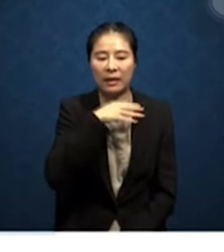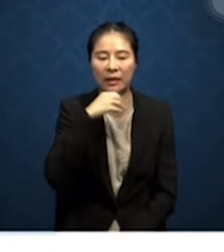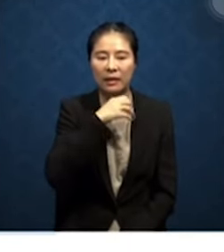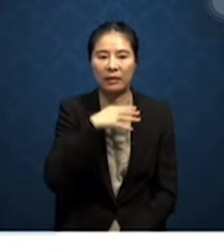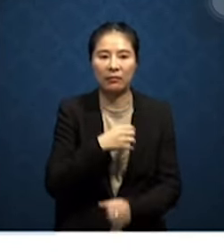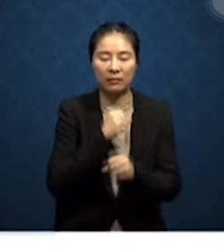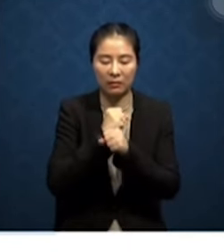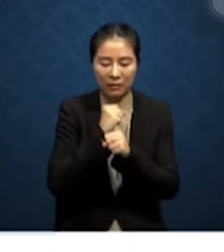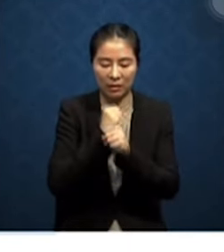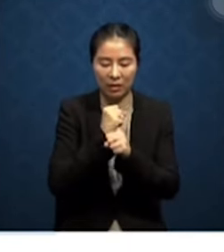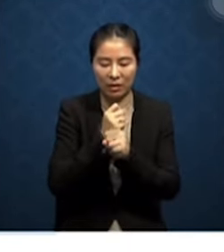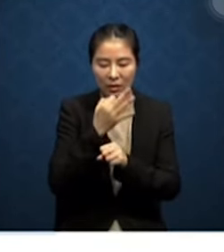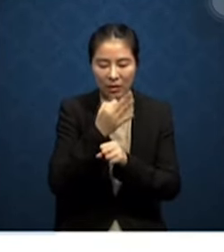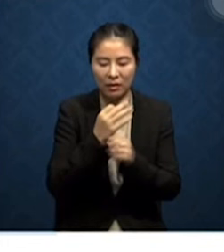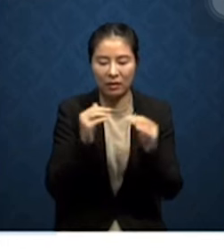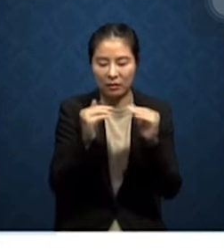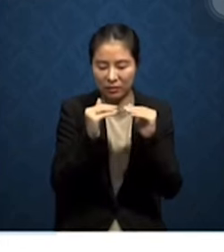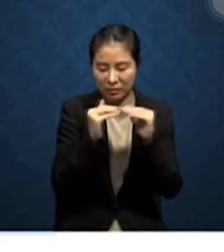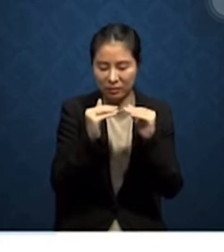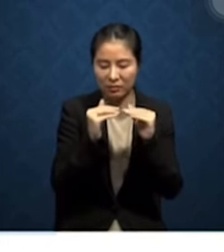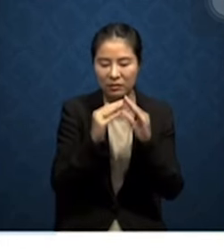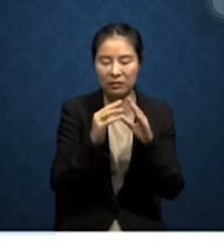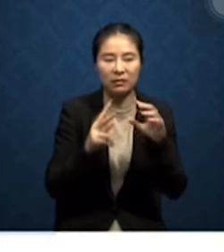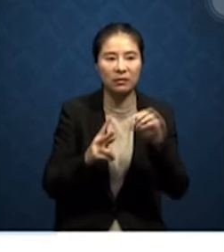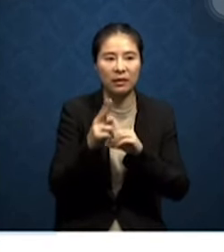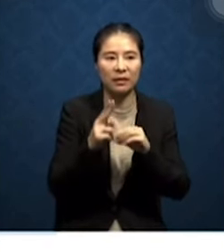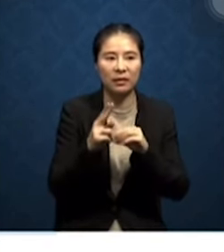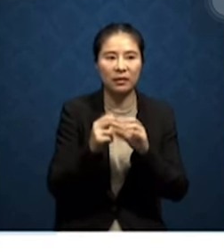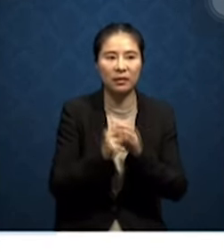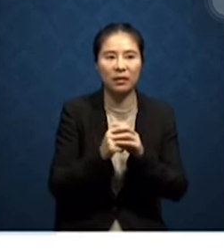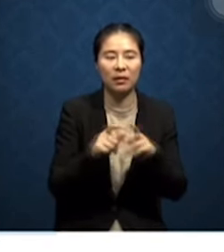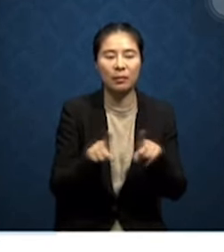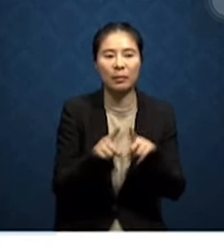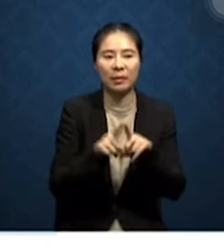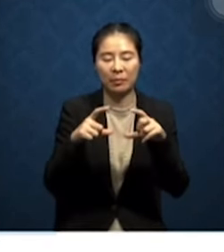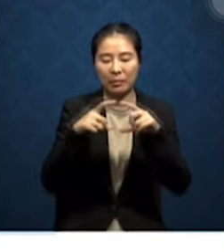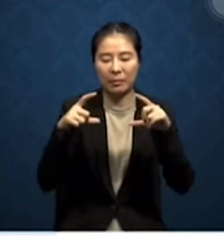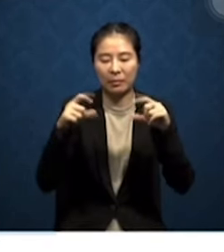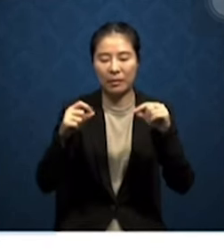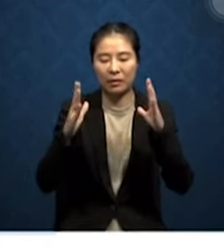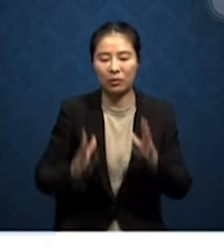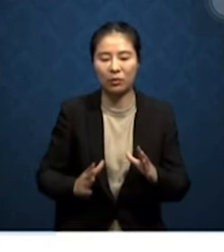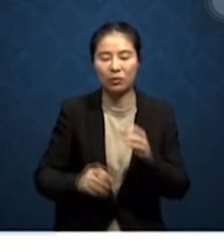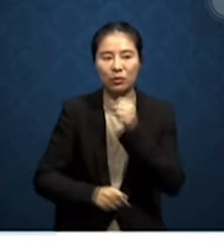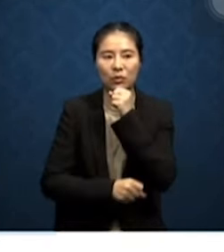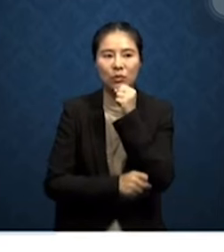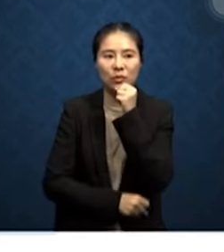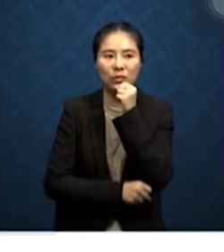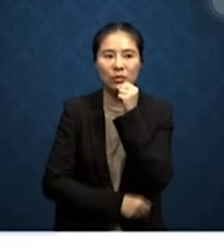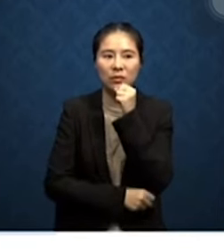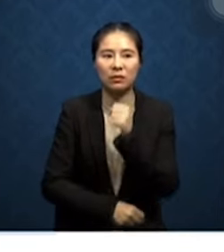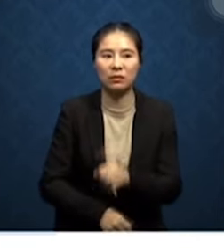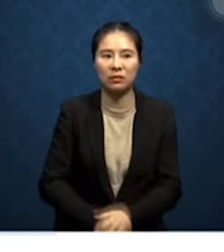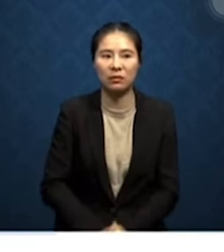ตัดสิทธิ์อ้างว่าเธอมีตังค์แล้วเธอมีที่ดินแล้วเหมือนบัตรคนจนก็เหมือนกันบัตรอะไร